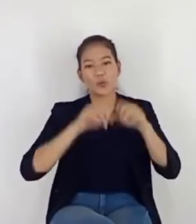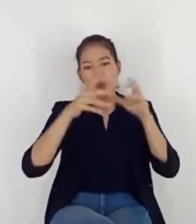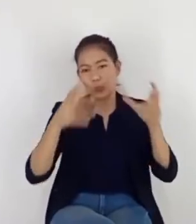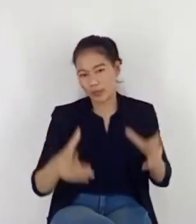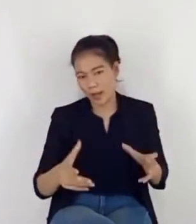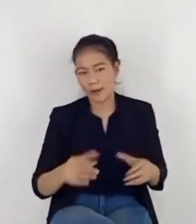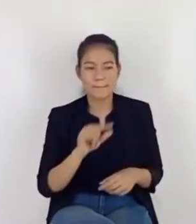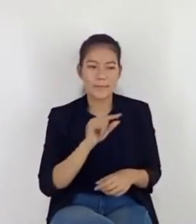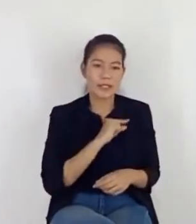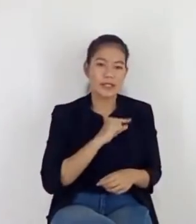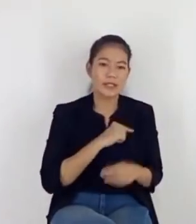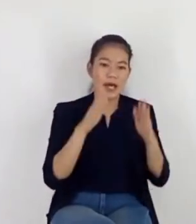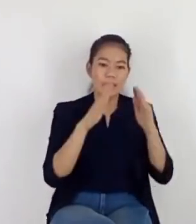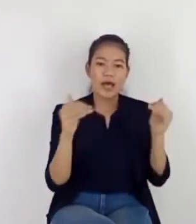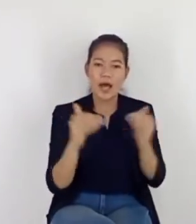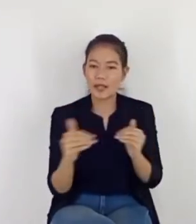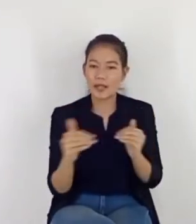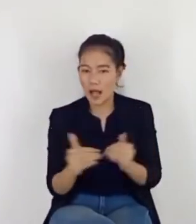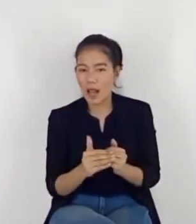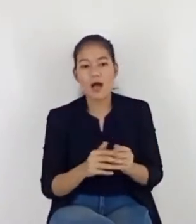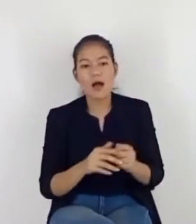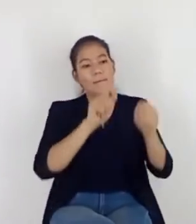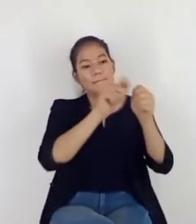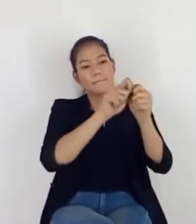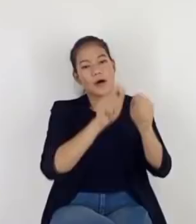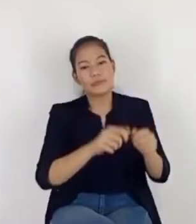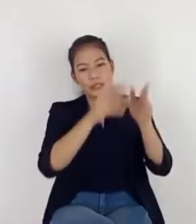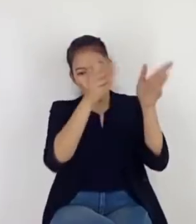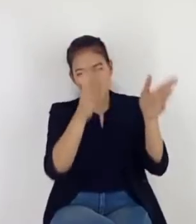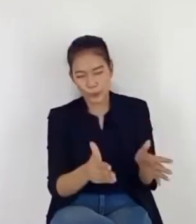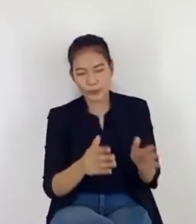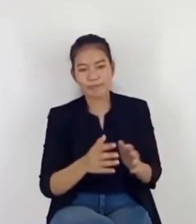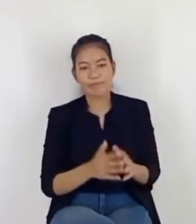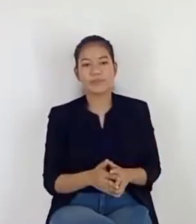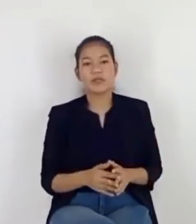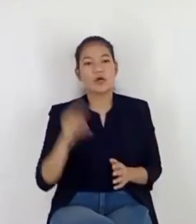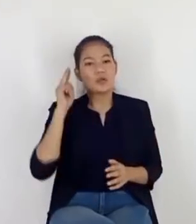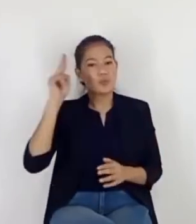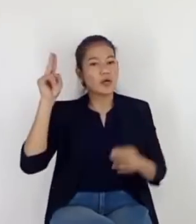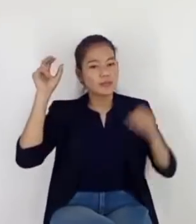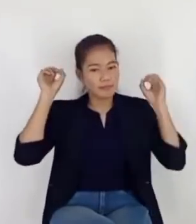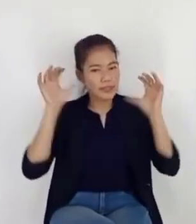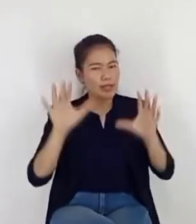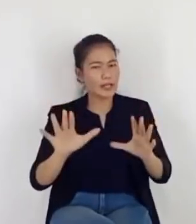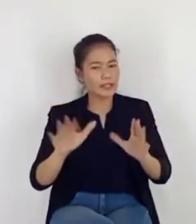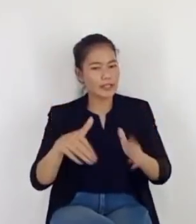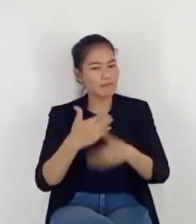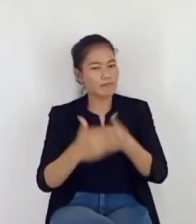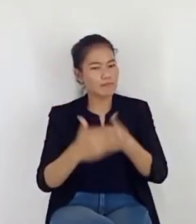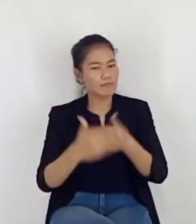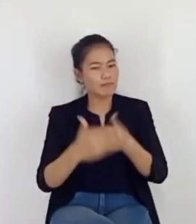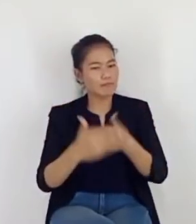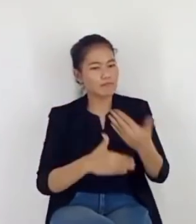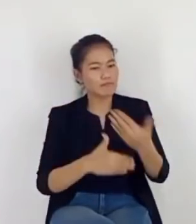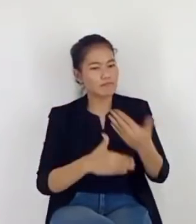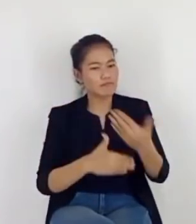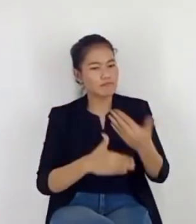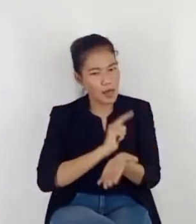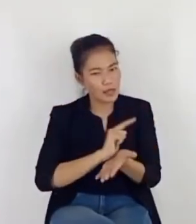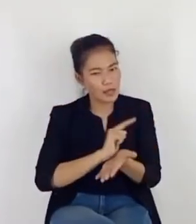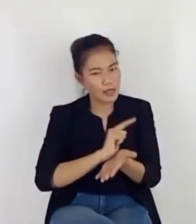untuk panitia Natal dan restorasi gedung gereja. Tuhan berkati agar pelaksananya dengan baik dan dipersiapkan dengan